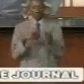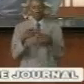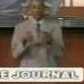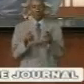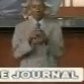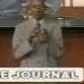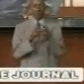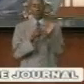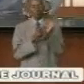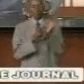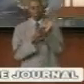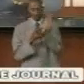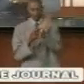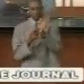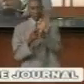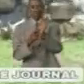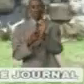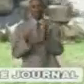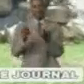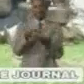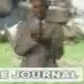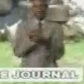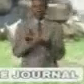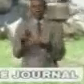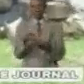contempler ces œuvres. Suivez.